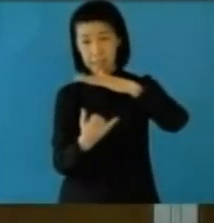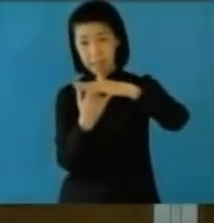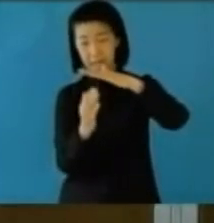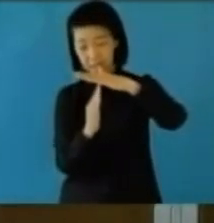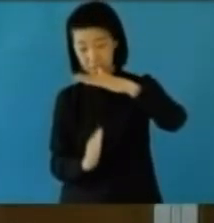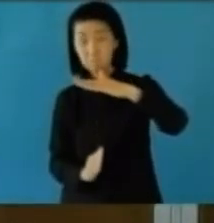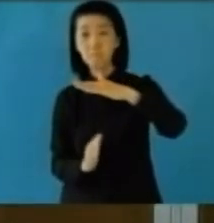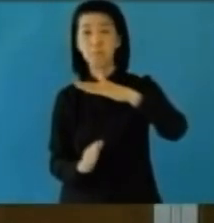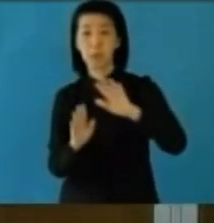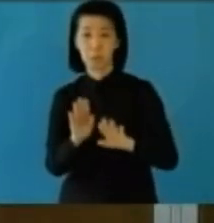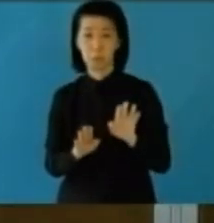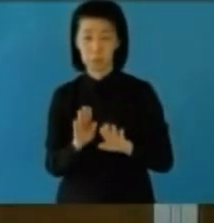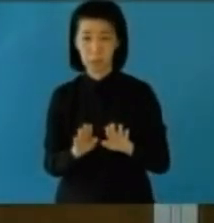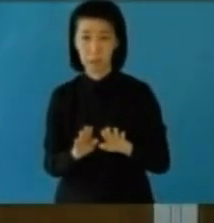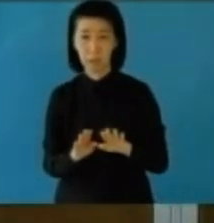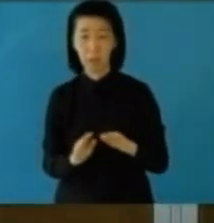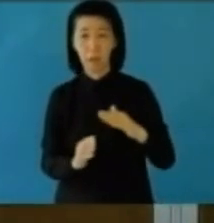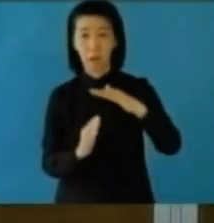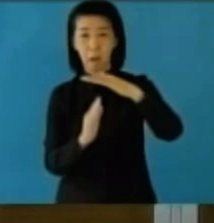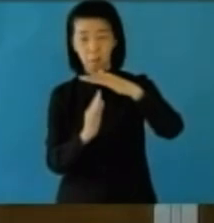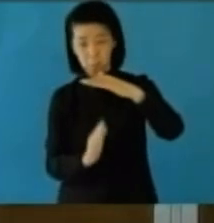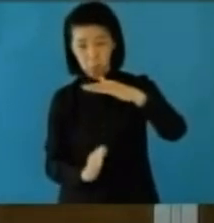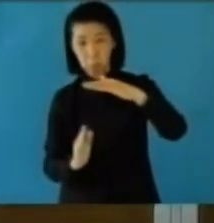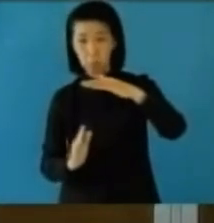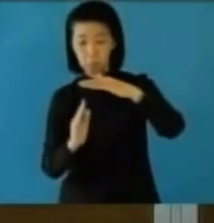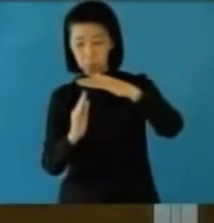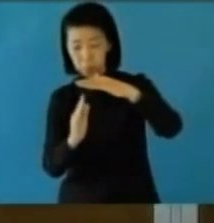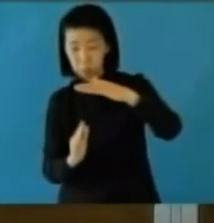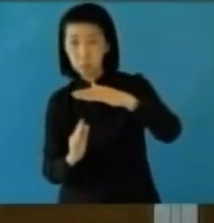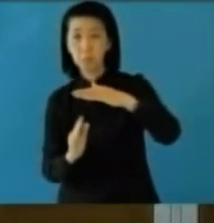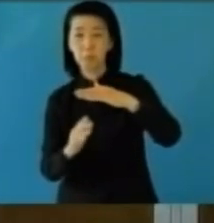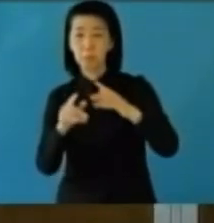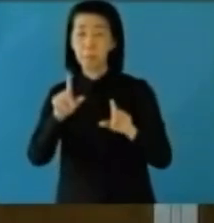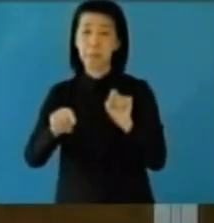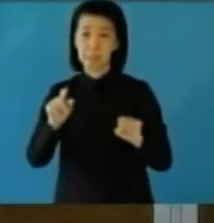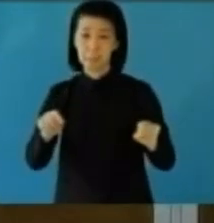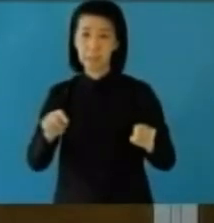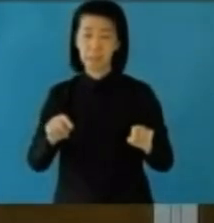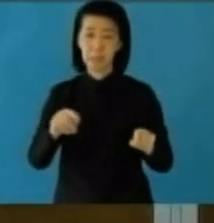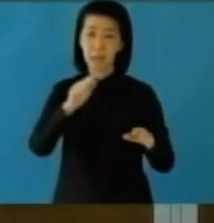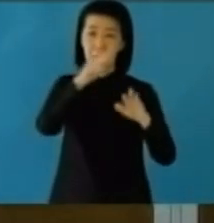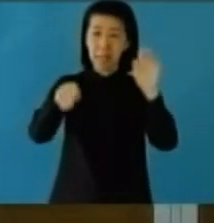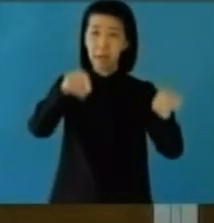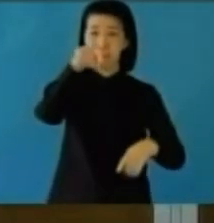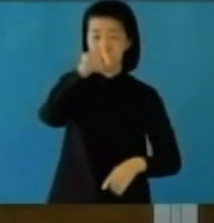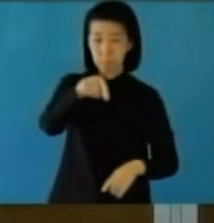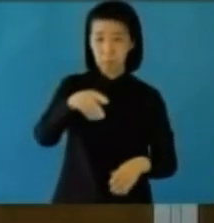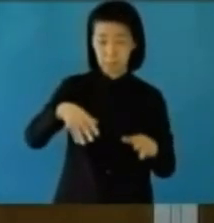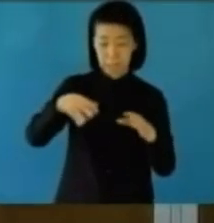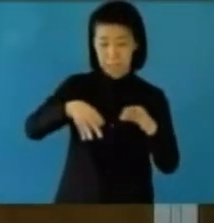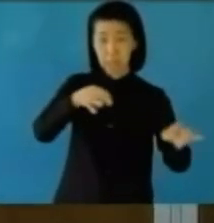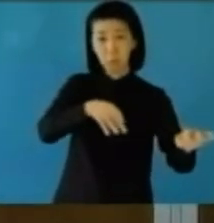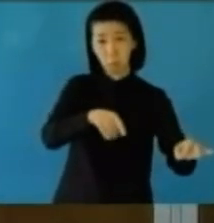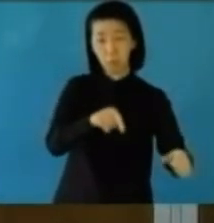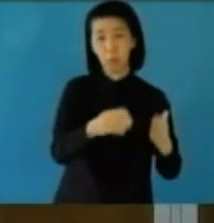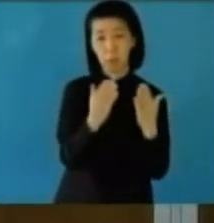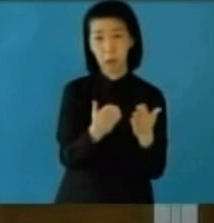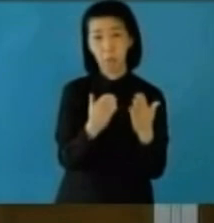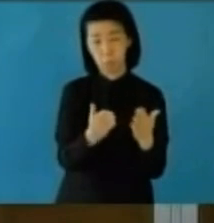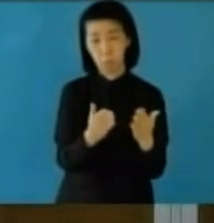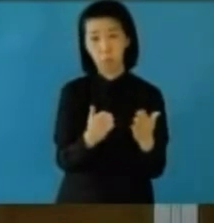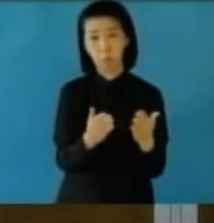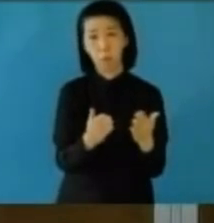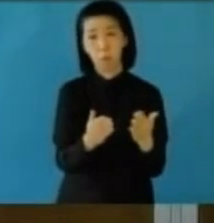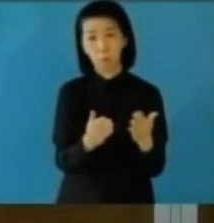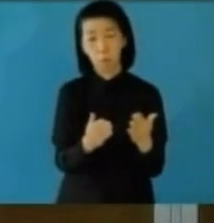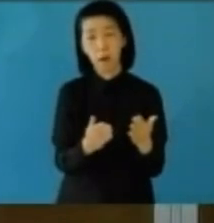員割れの程度も様々でございますが、中山間地や離島における学校においては非常に